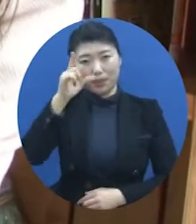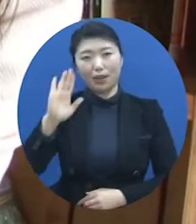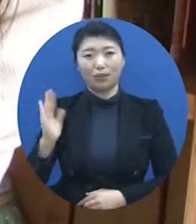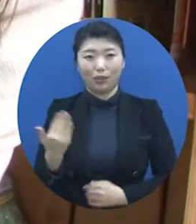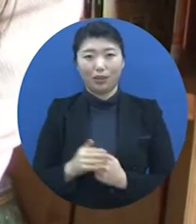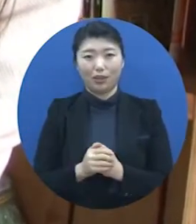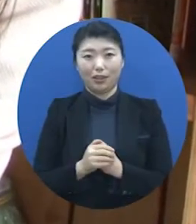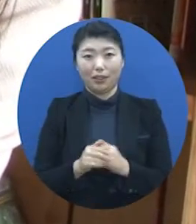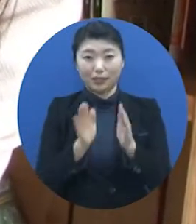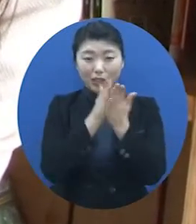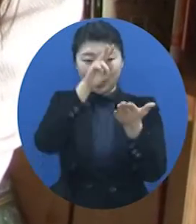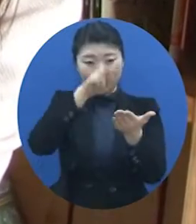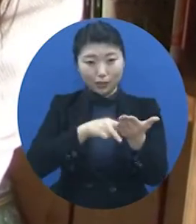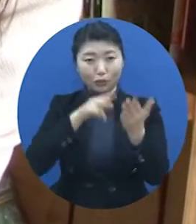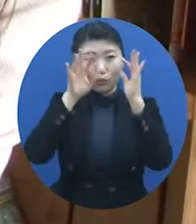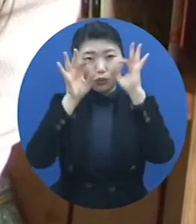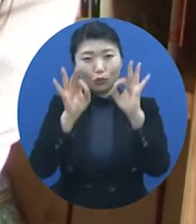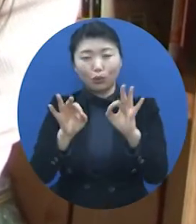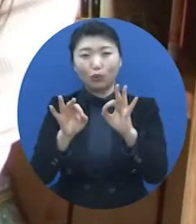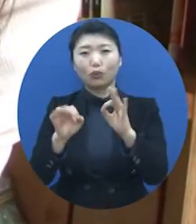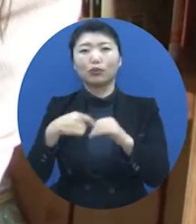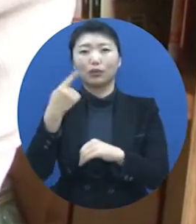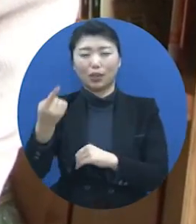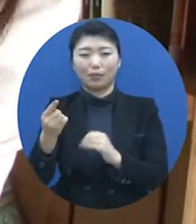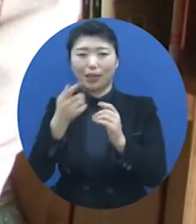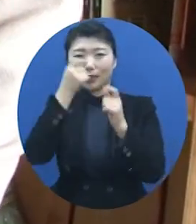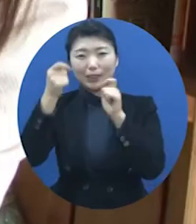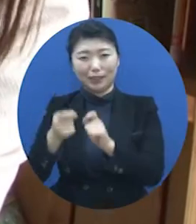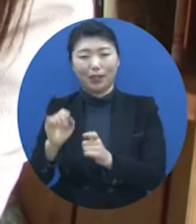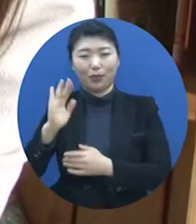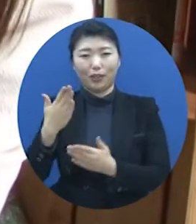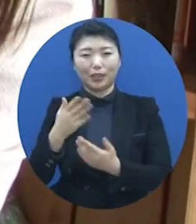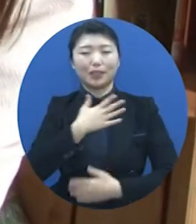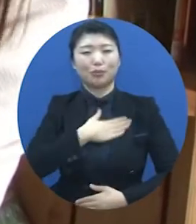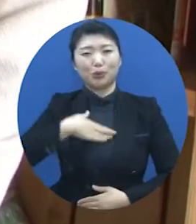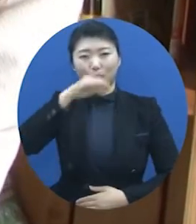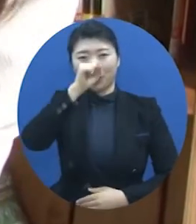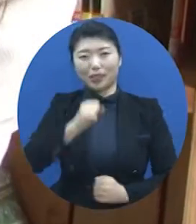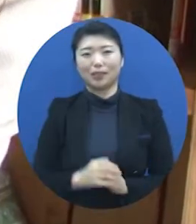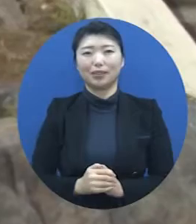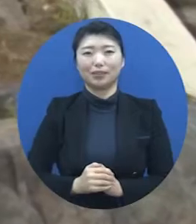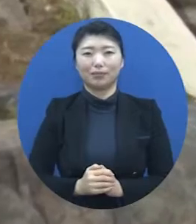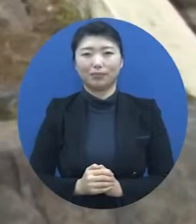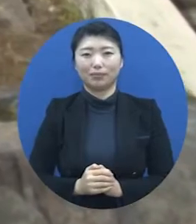책들을 읽고 나서 친구들과 더 사이좋게 지낸 것 같아서 기분이 좋았어요.